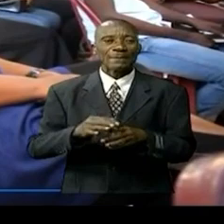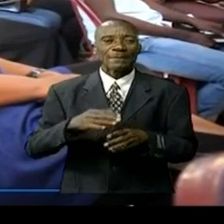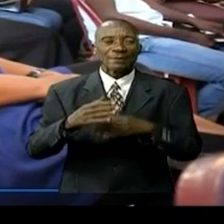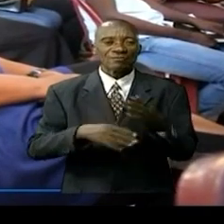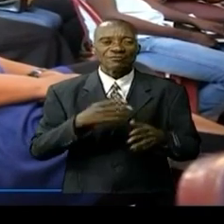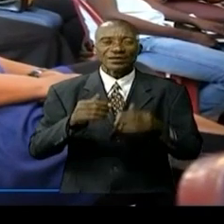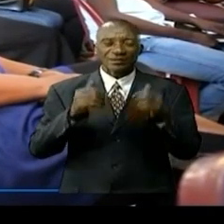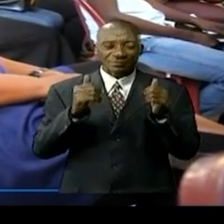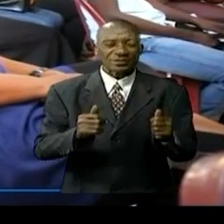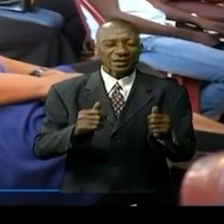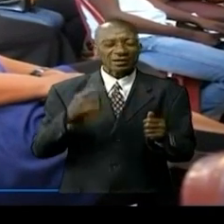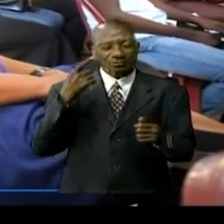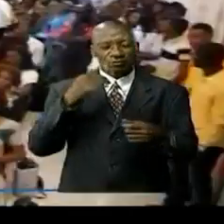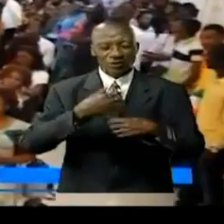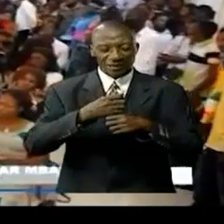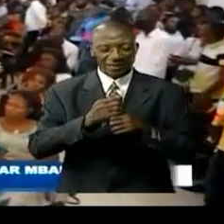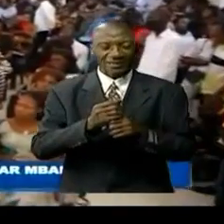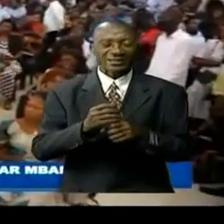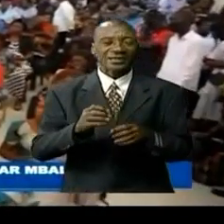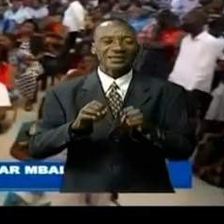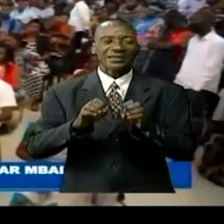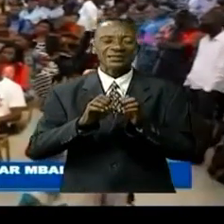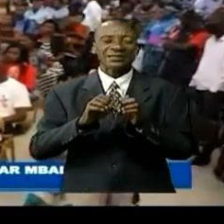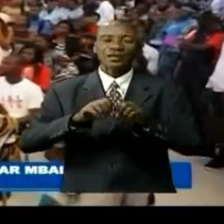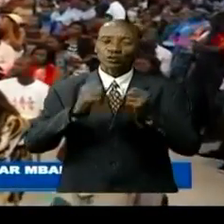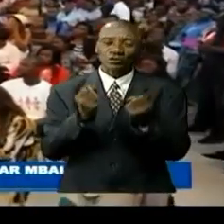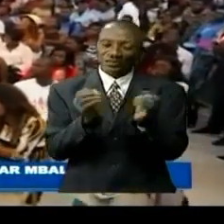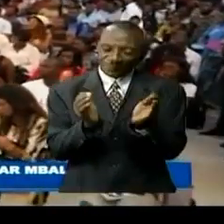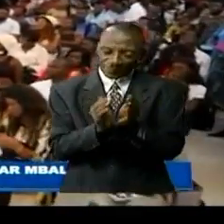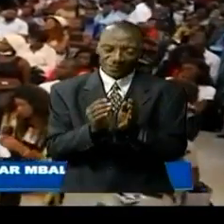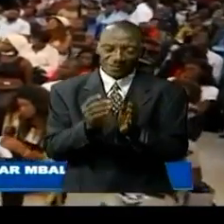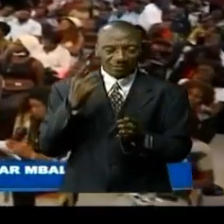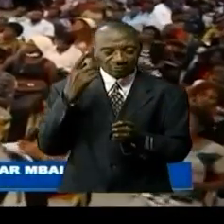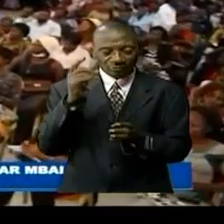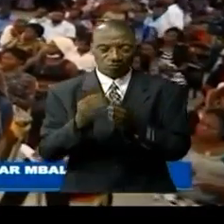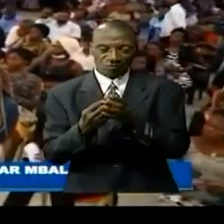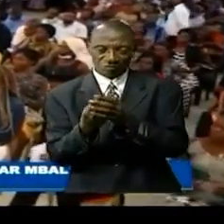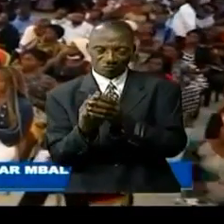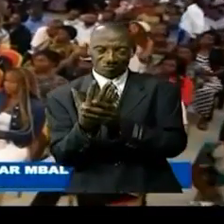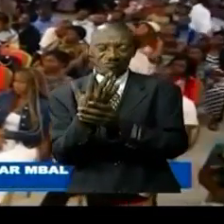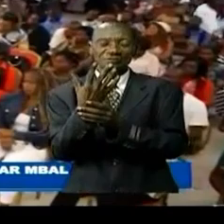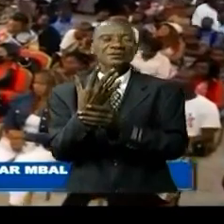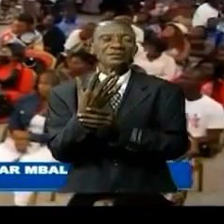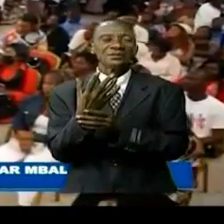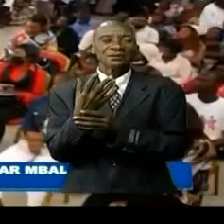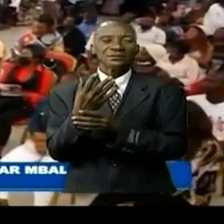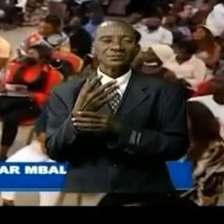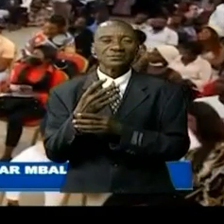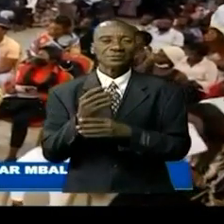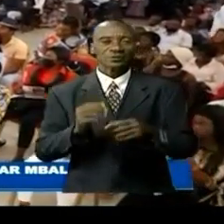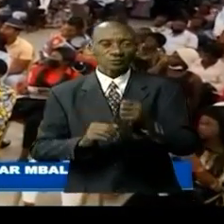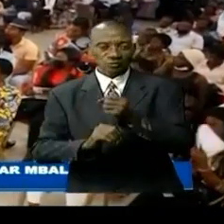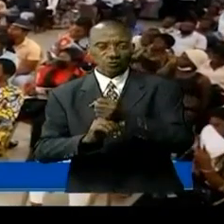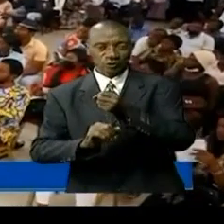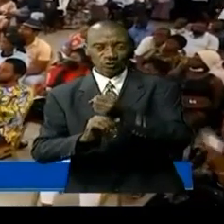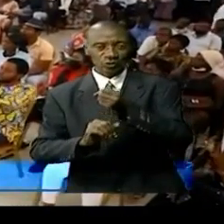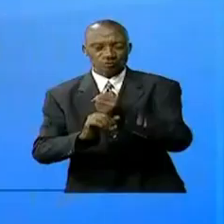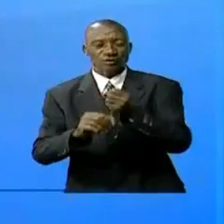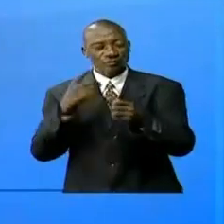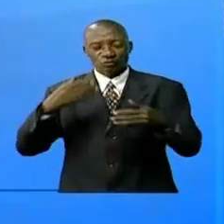RDC, pas seulement dans les organes délibérants, mais aussi par le soutien et la réappropriation de l'économie